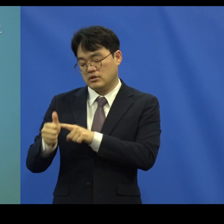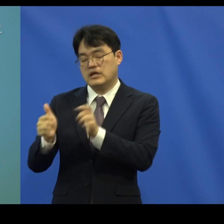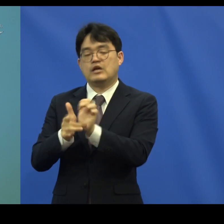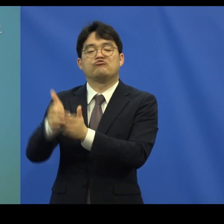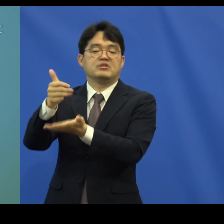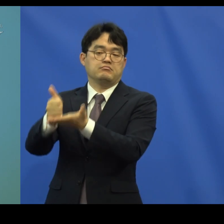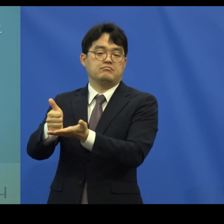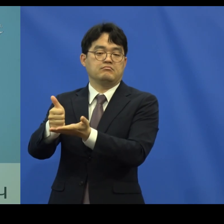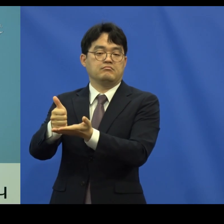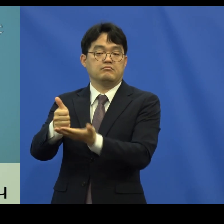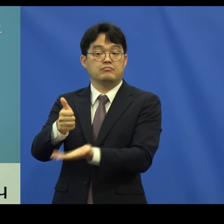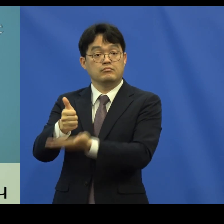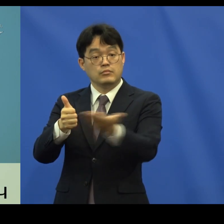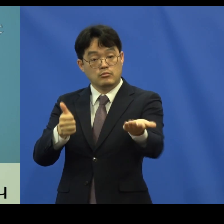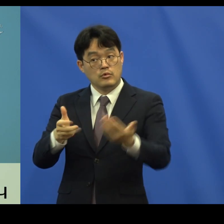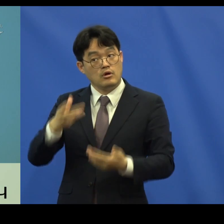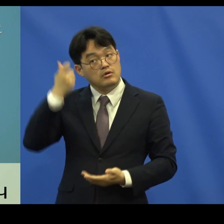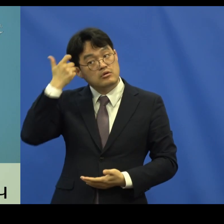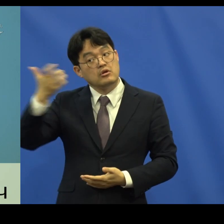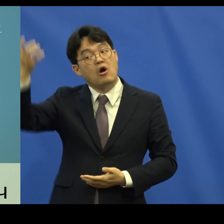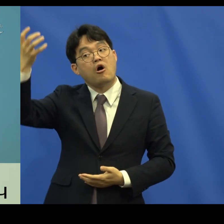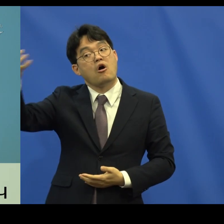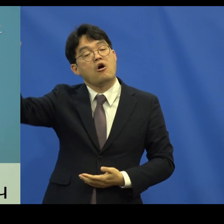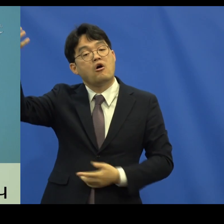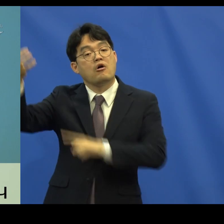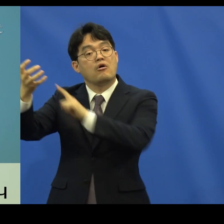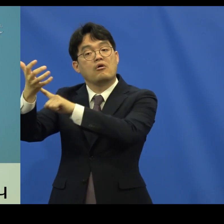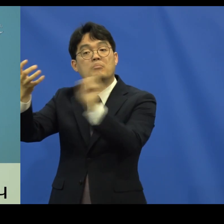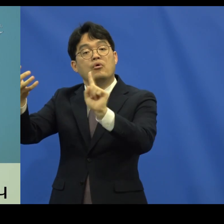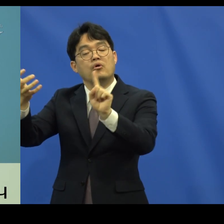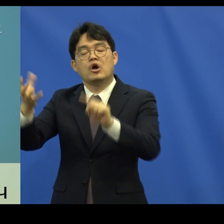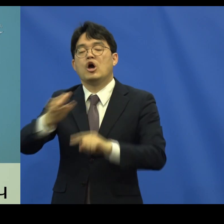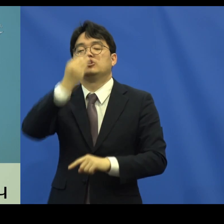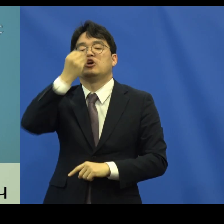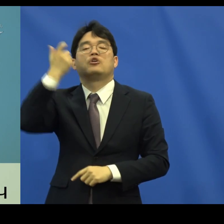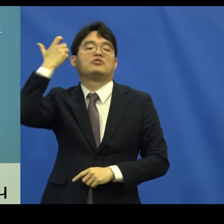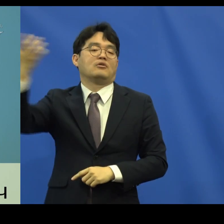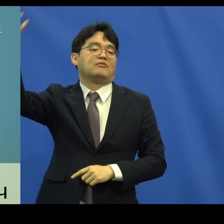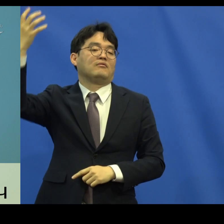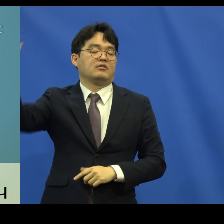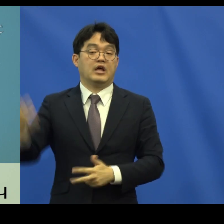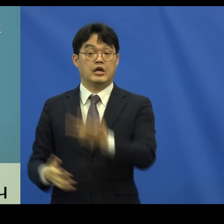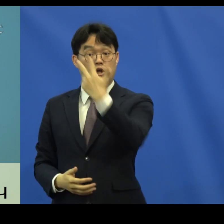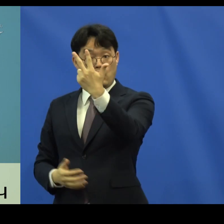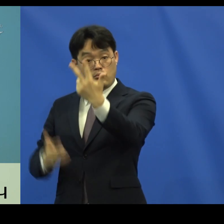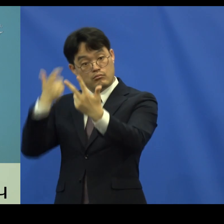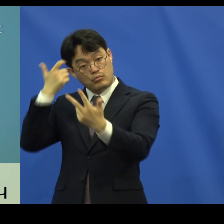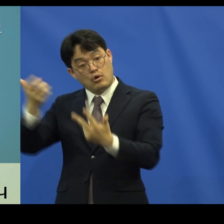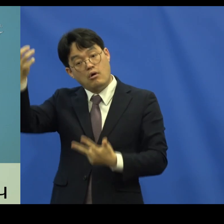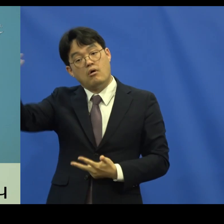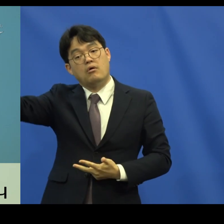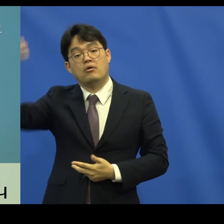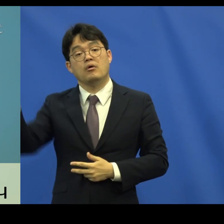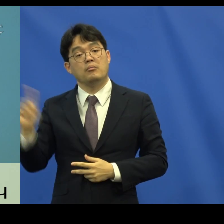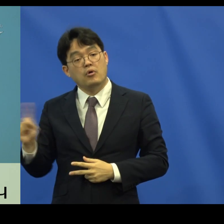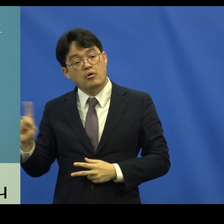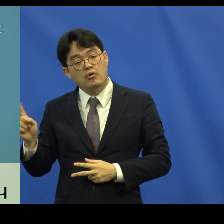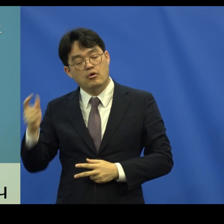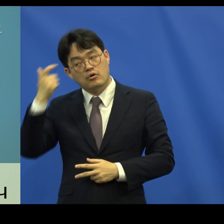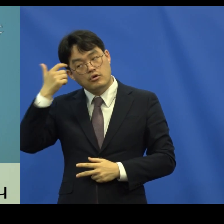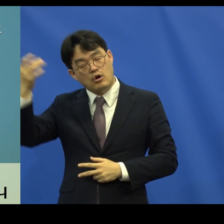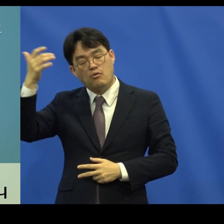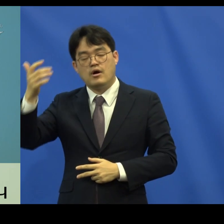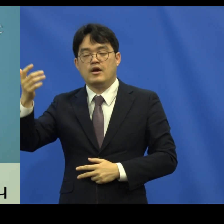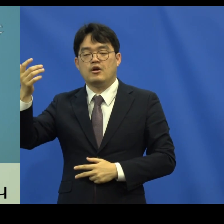이사야 11장 2절을 보면 그의 위에 여호와의 영, 곧 지혜와 총명의 영이요 모략과